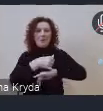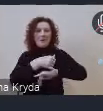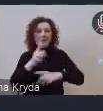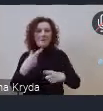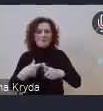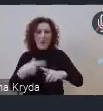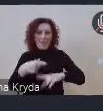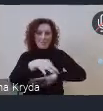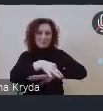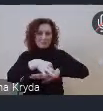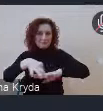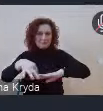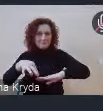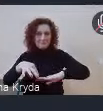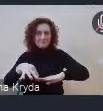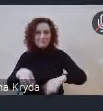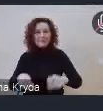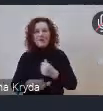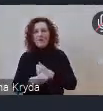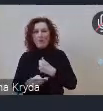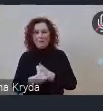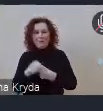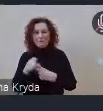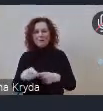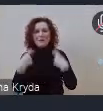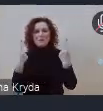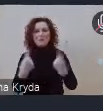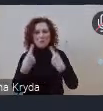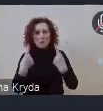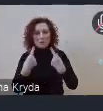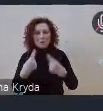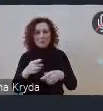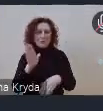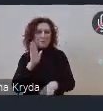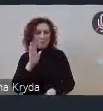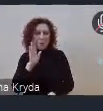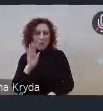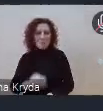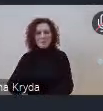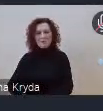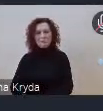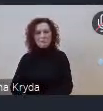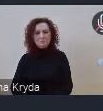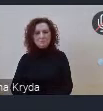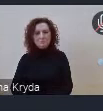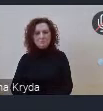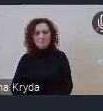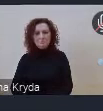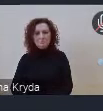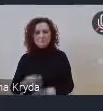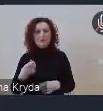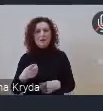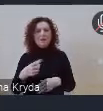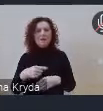powierzchnię schodów Tutaj też jest bardzo podobna sytuacja listwy założone nanoski choć oczywiście są na